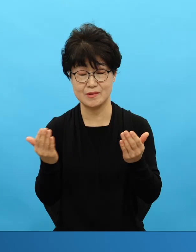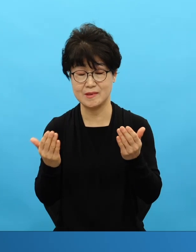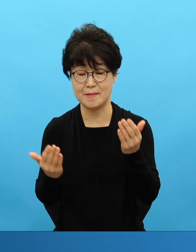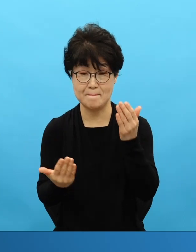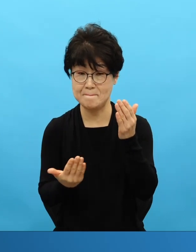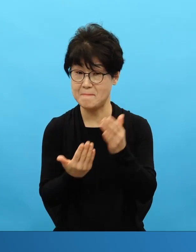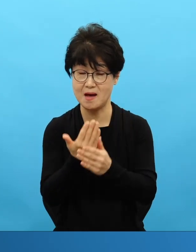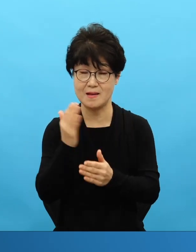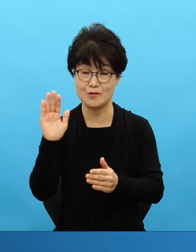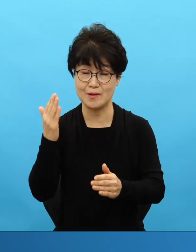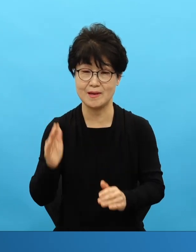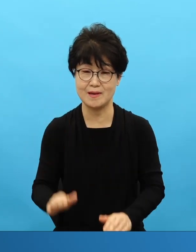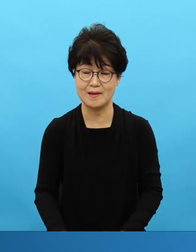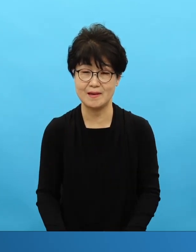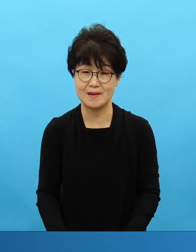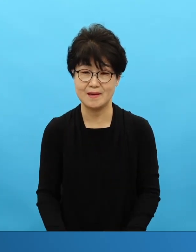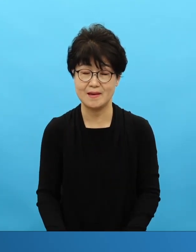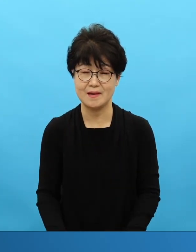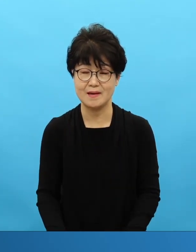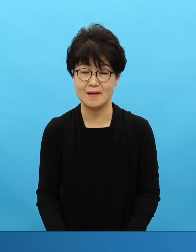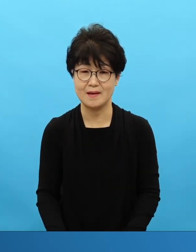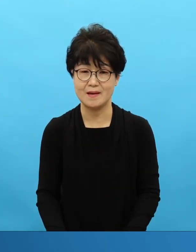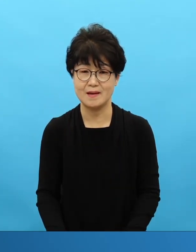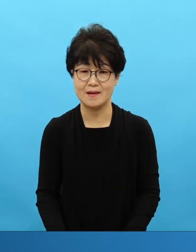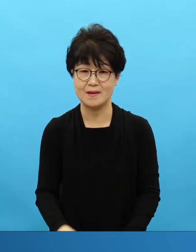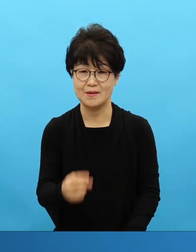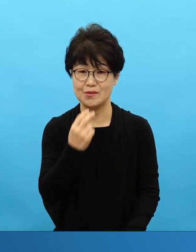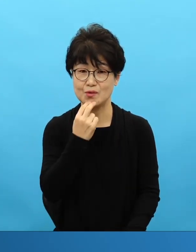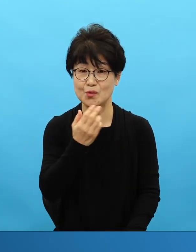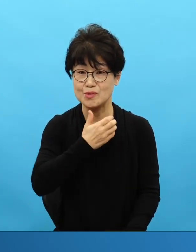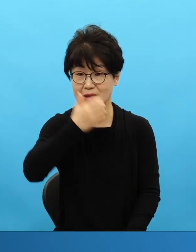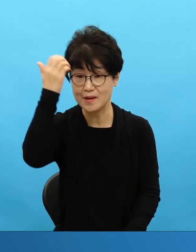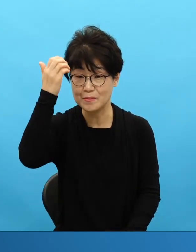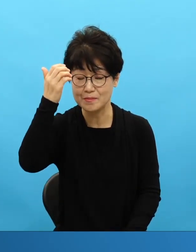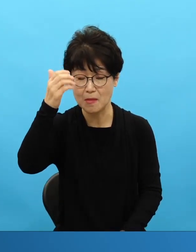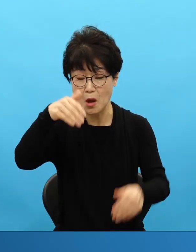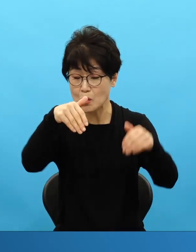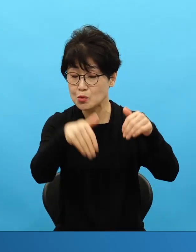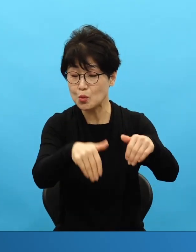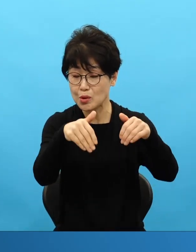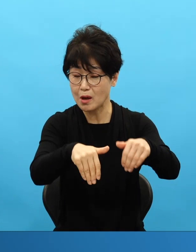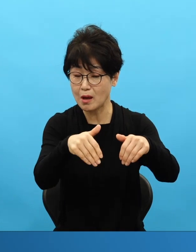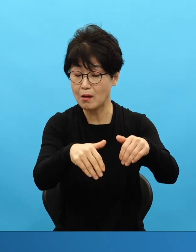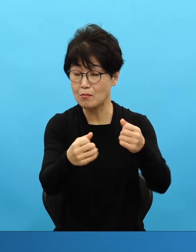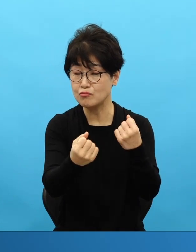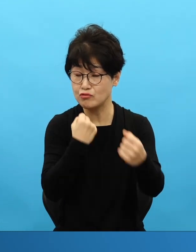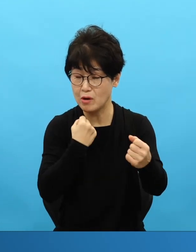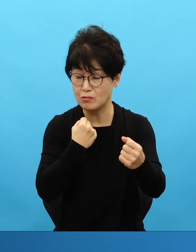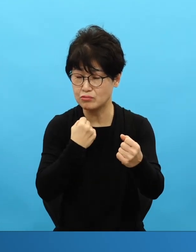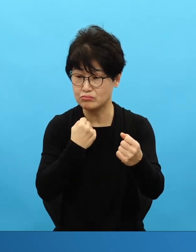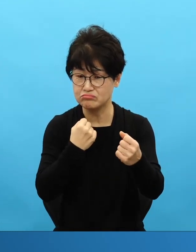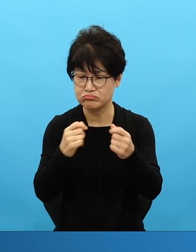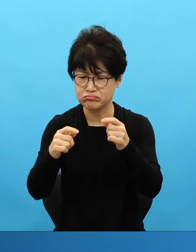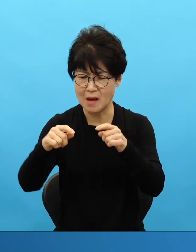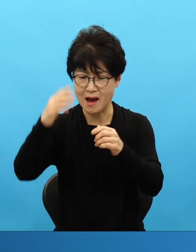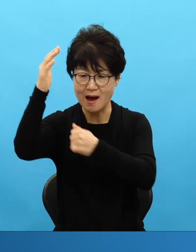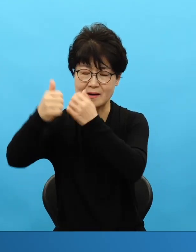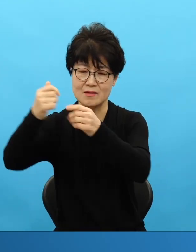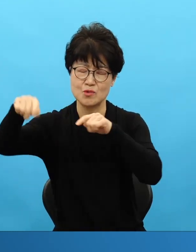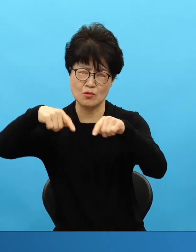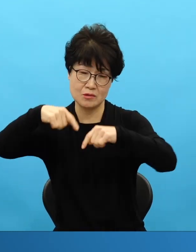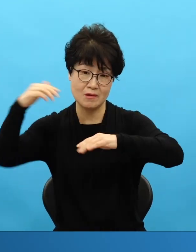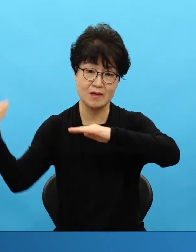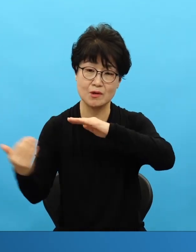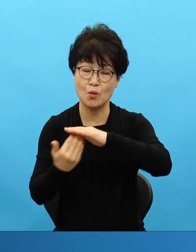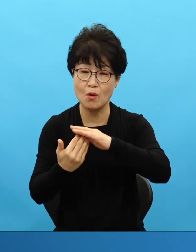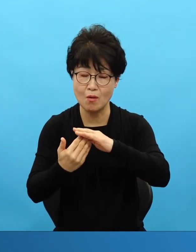요셉이 노예로 있는데 역사를 나니까 야 너 노예하지 마 너 노예가 아니야. And Joseph was a slave, but works arose for him, so he says, don't be a